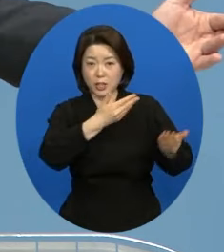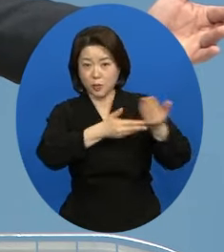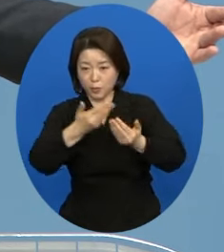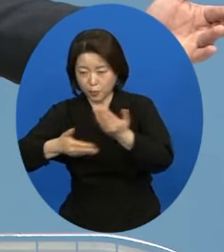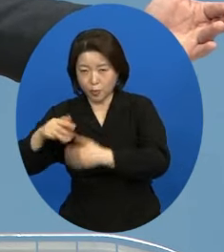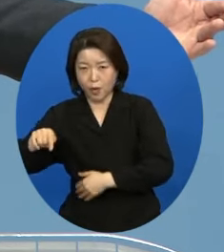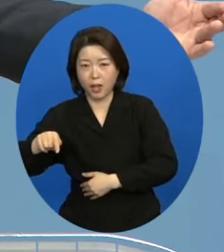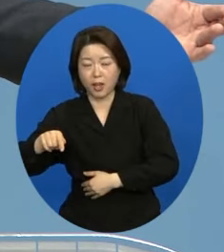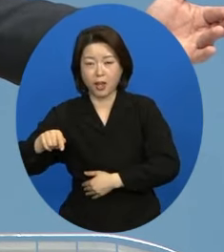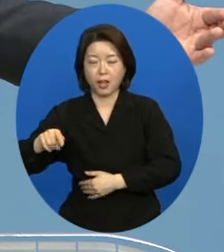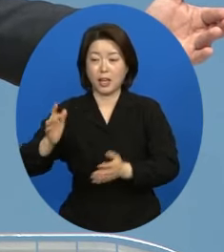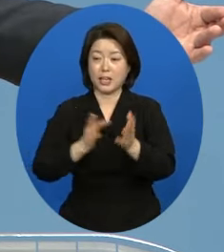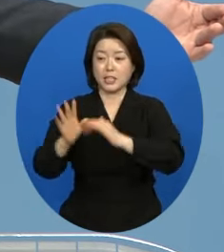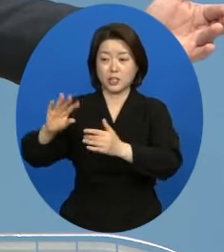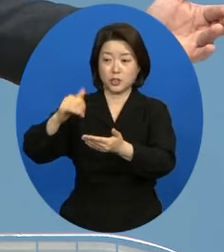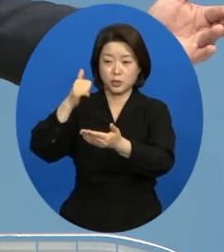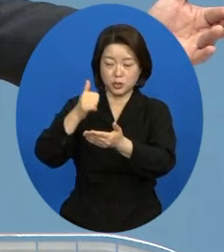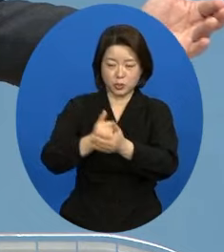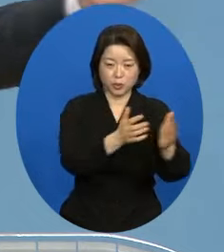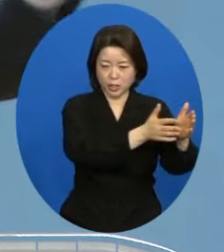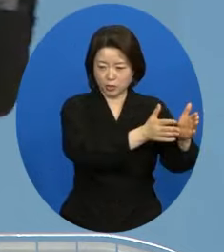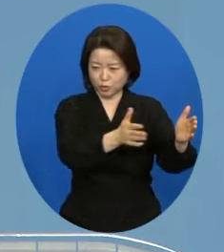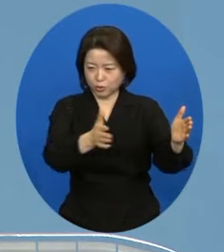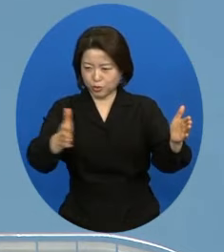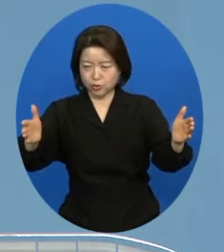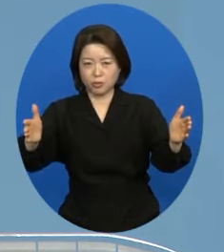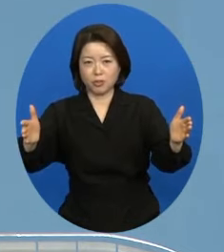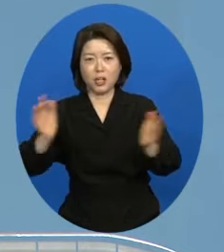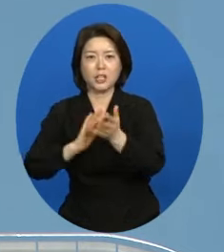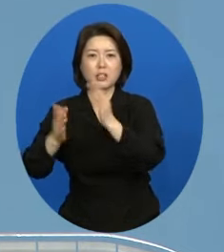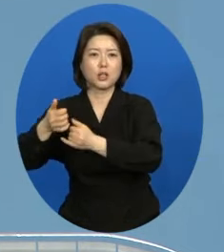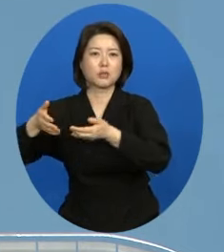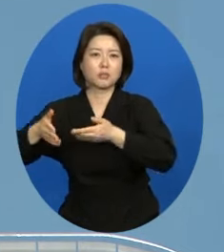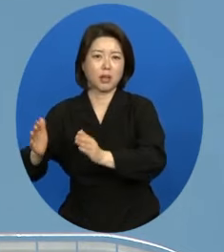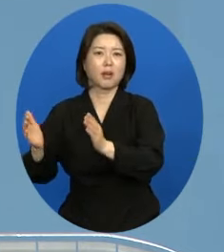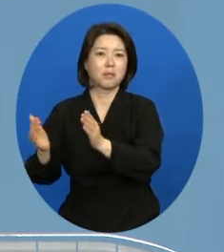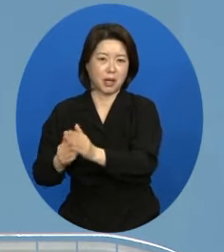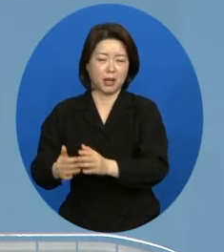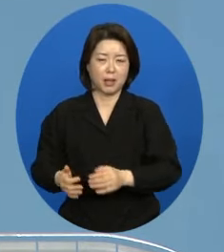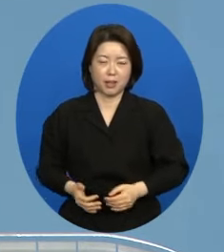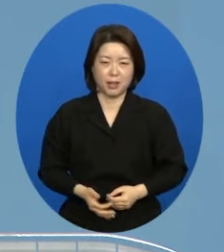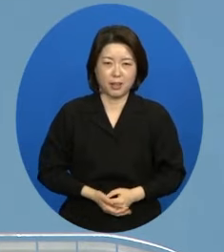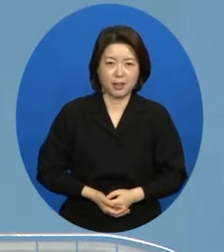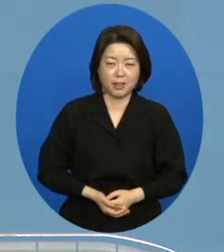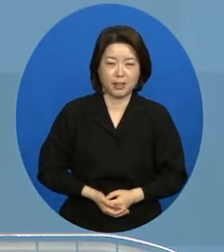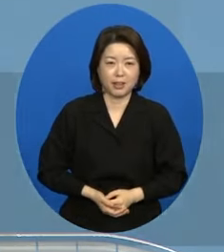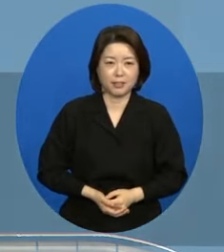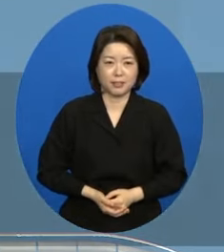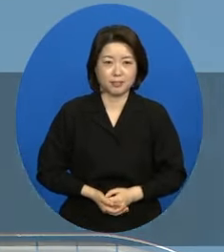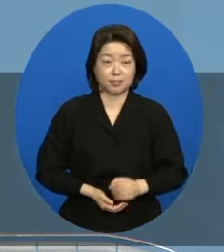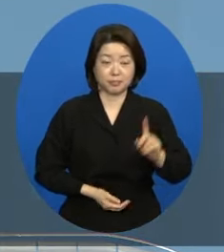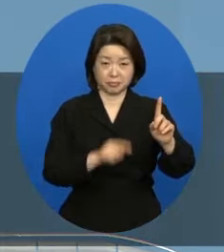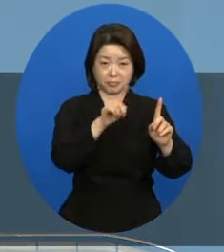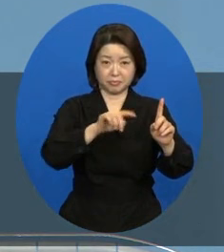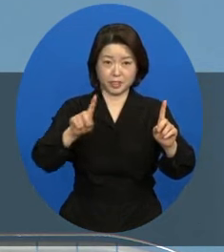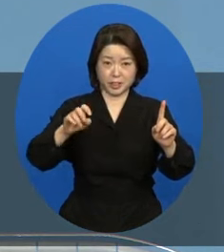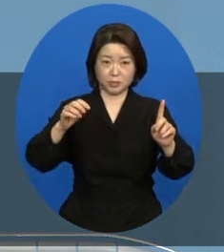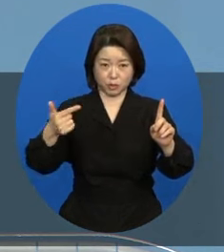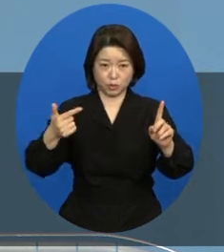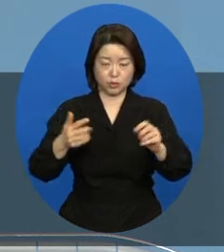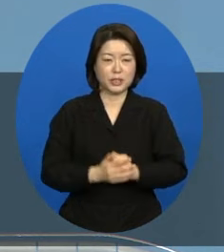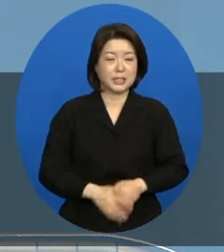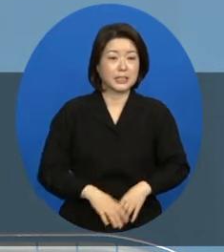그리스도까지 태어나시기 되는 거예요 자 그래서 16절에 보면 야곱은 마리아의 남편 요셉을